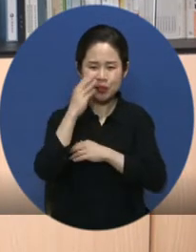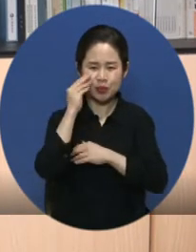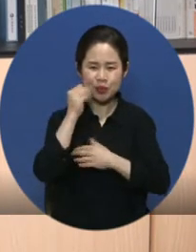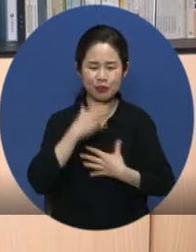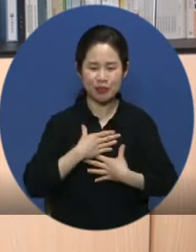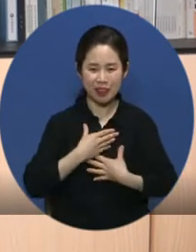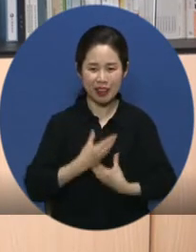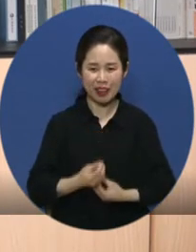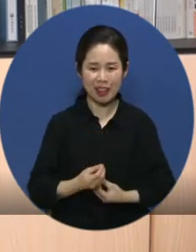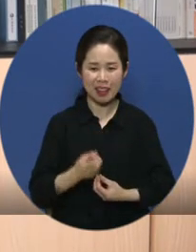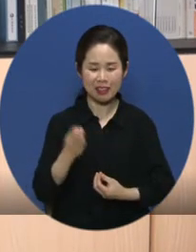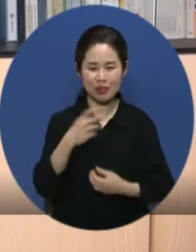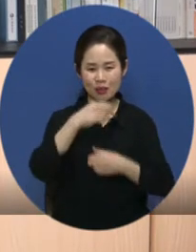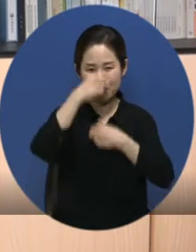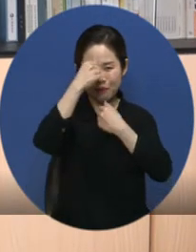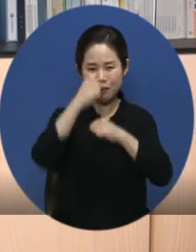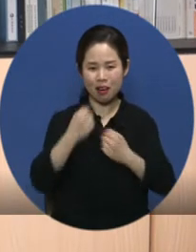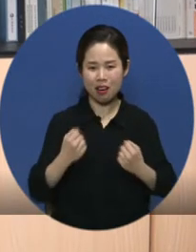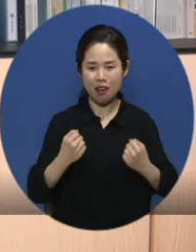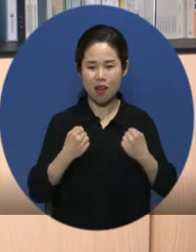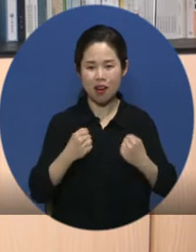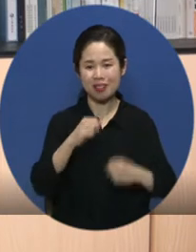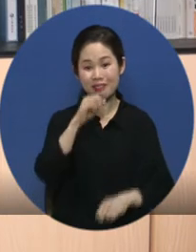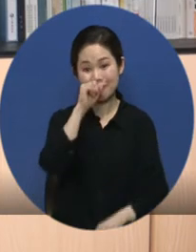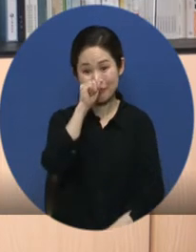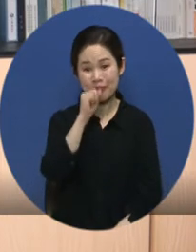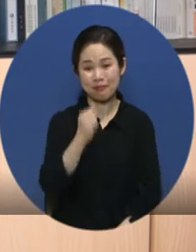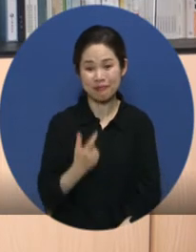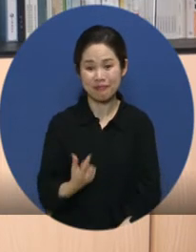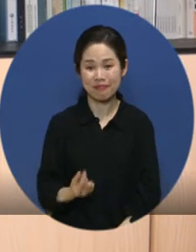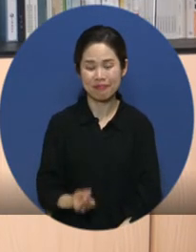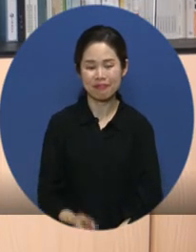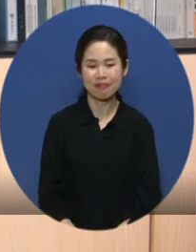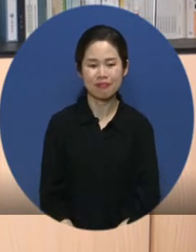발 건강에도 매우 좋을 거라고 생각이 들고